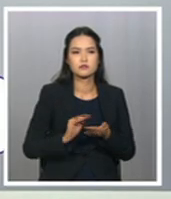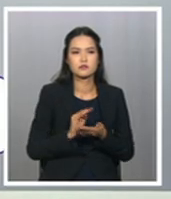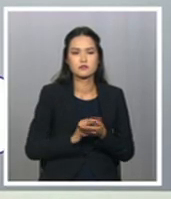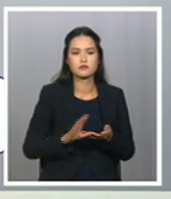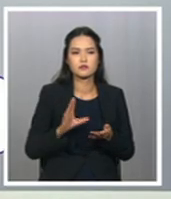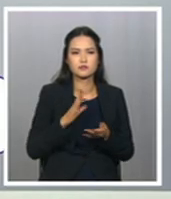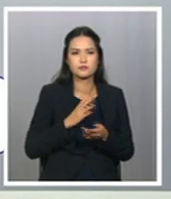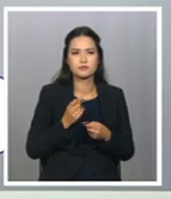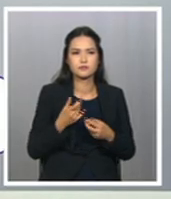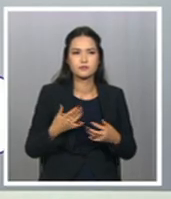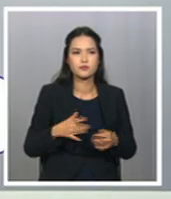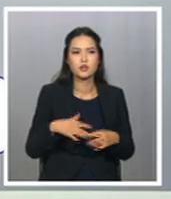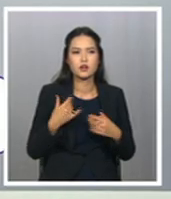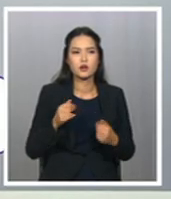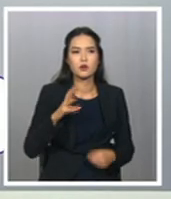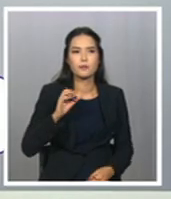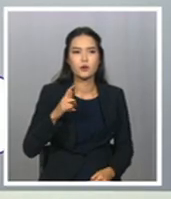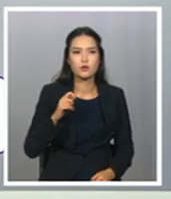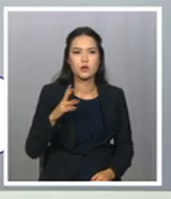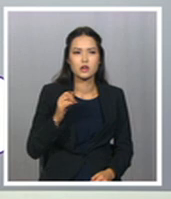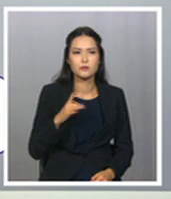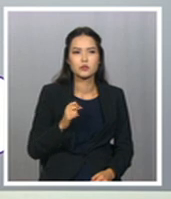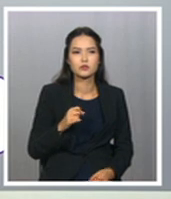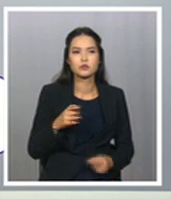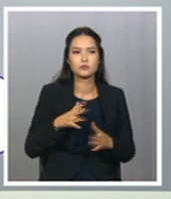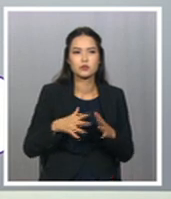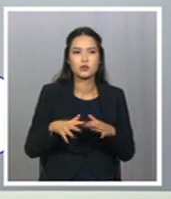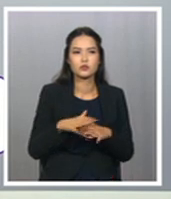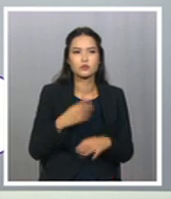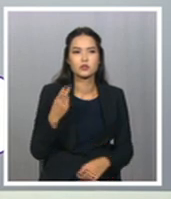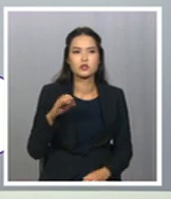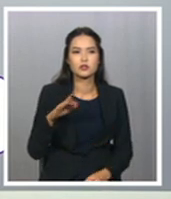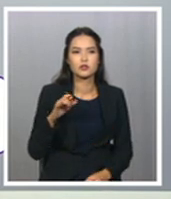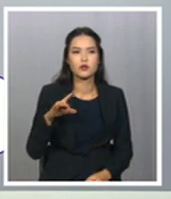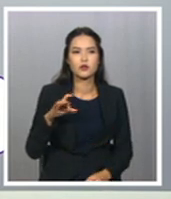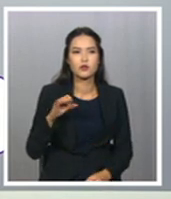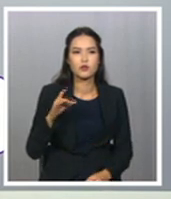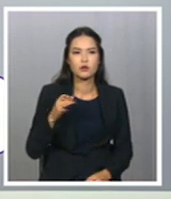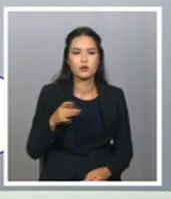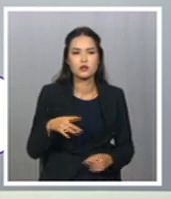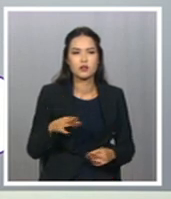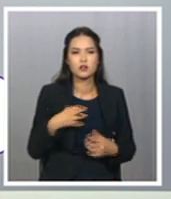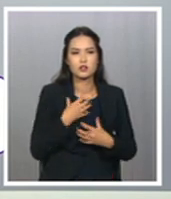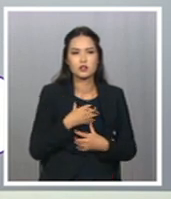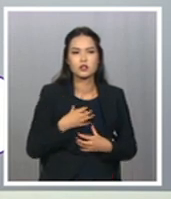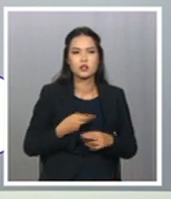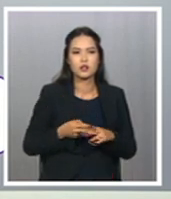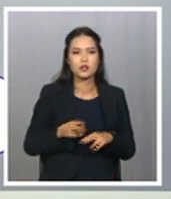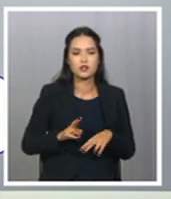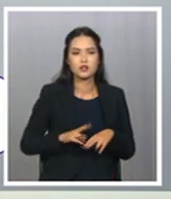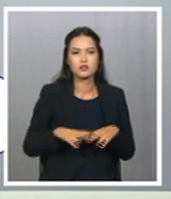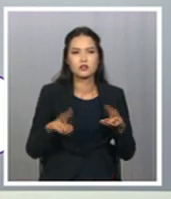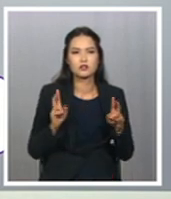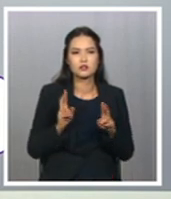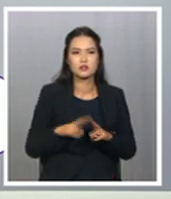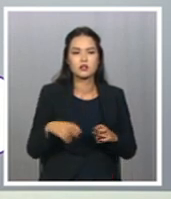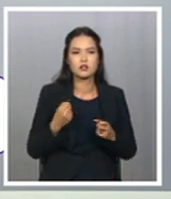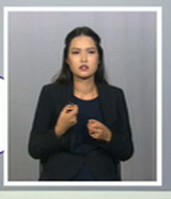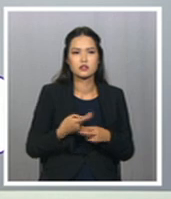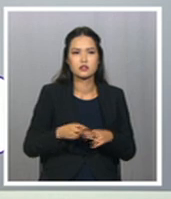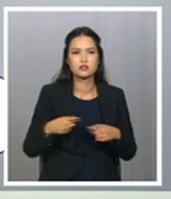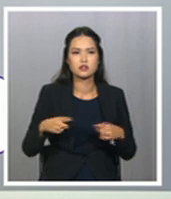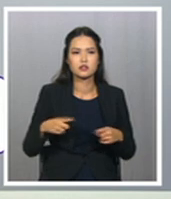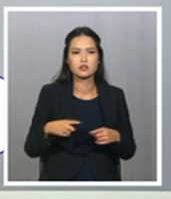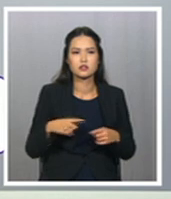моногибридті будандастырудың цитологиялық негіздеріне назар аударайық. Менделдің тәжірибелері дұрыс болғанмен, олар цитологиялық негізі жөнінде ол